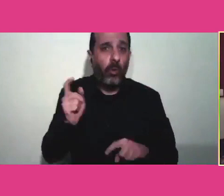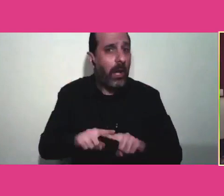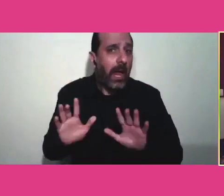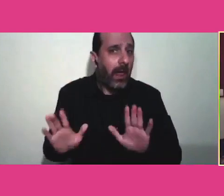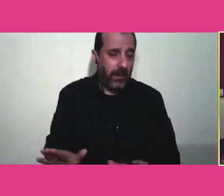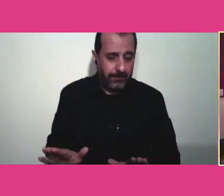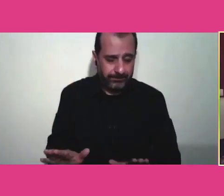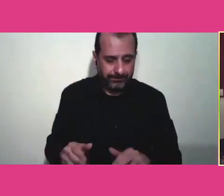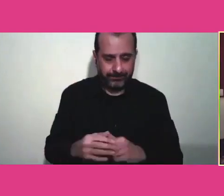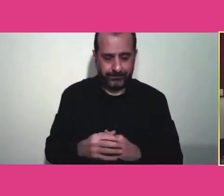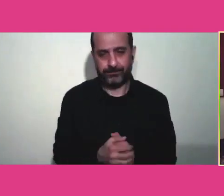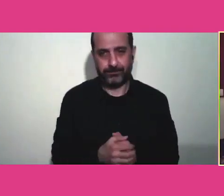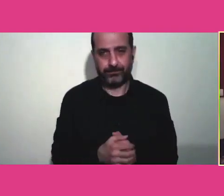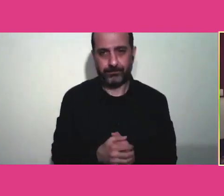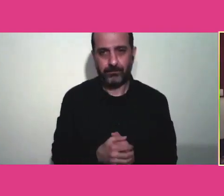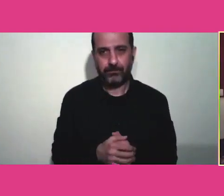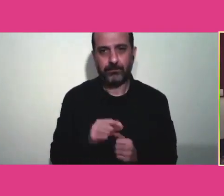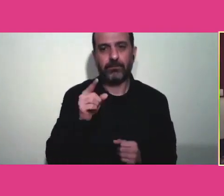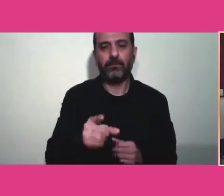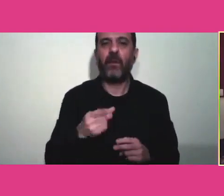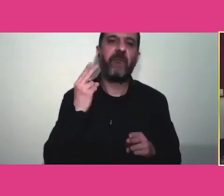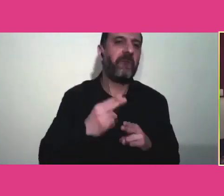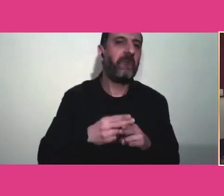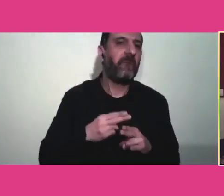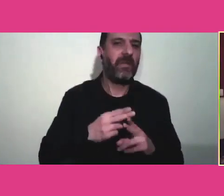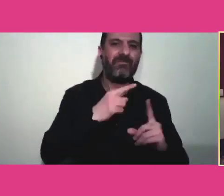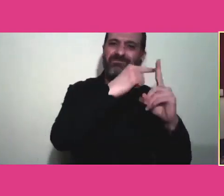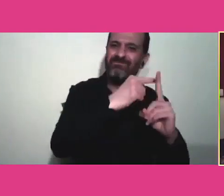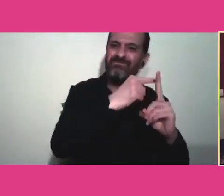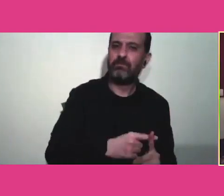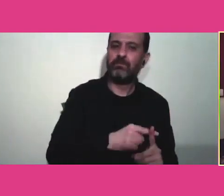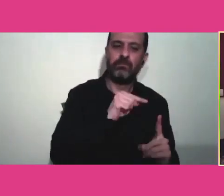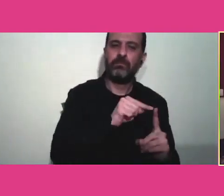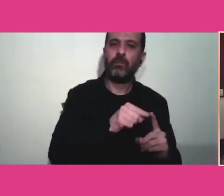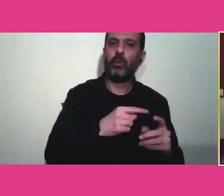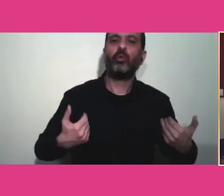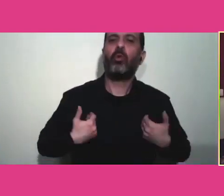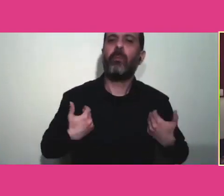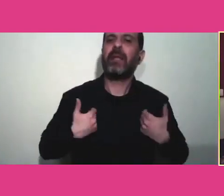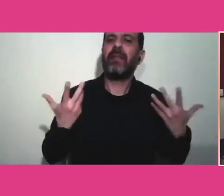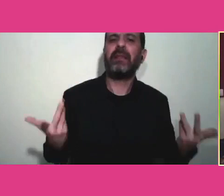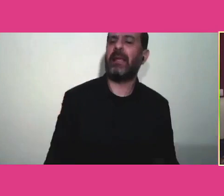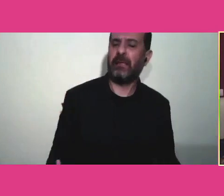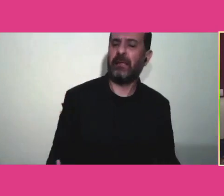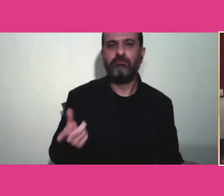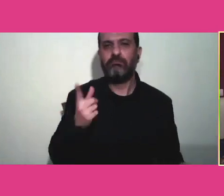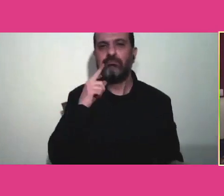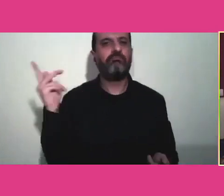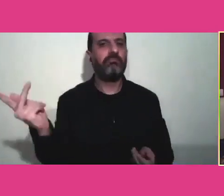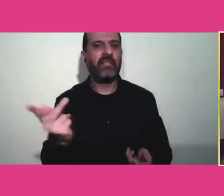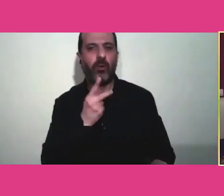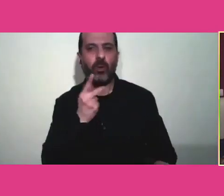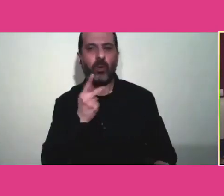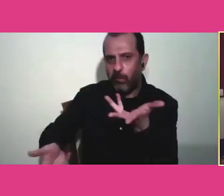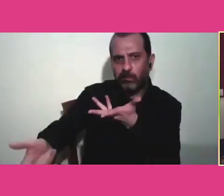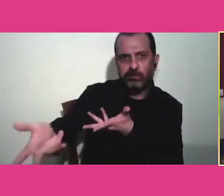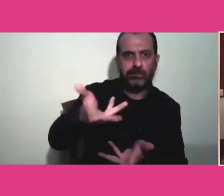Ένα από τα κυριότερα πλεονεκτήματα του παιχνιδιού είναι ότι ενισχύεται η κοινωνική αλληλεπίδραση, η έκφραση και η